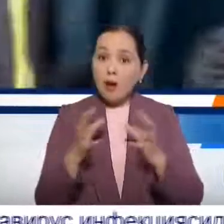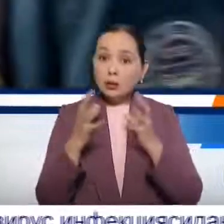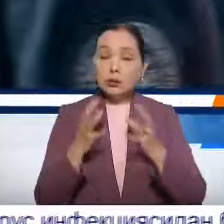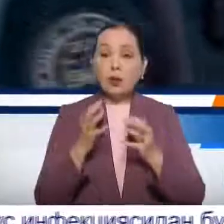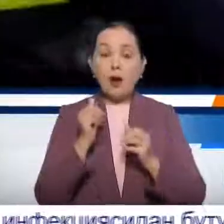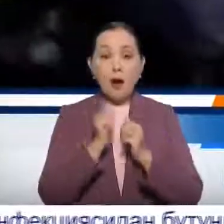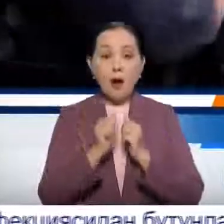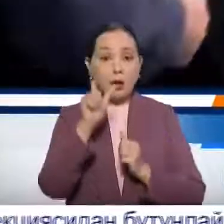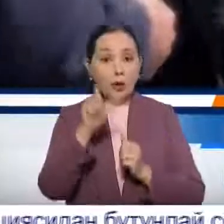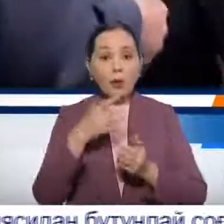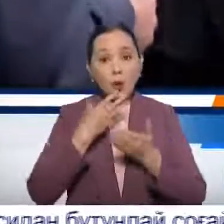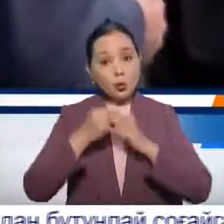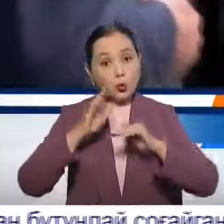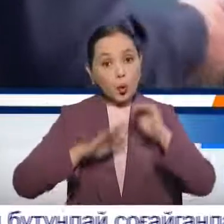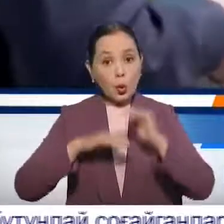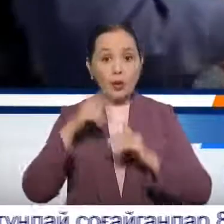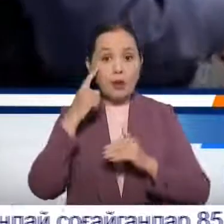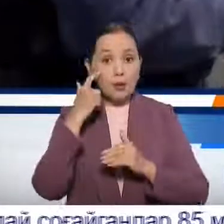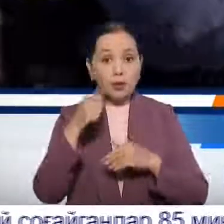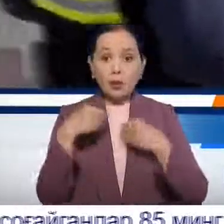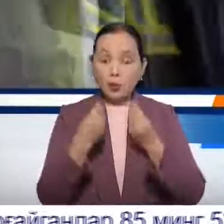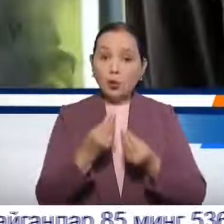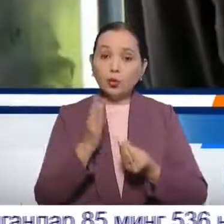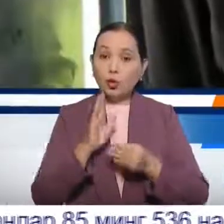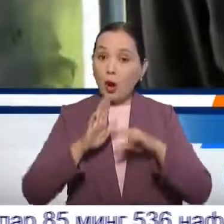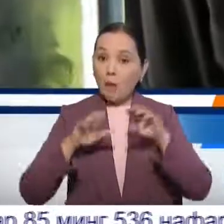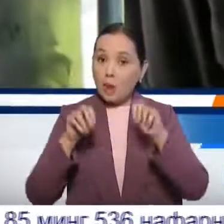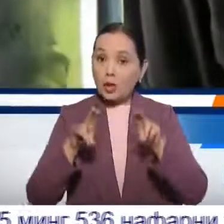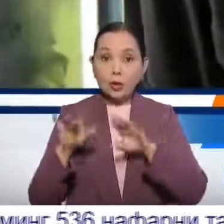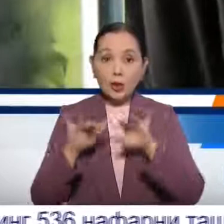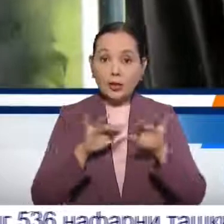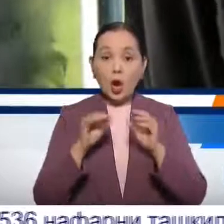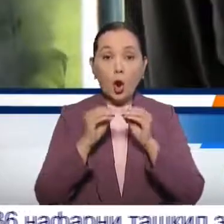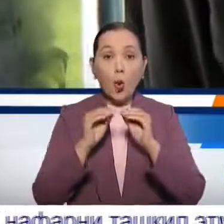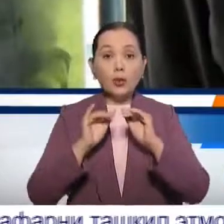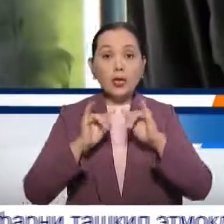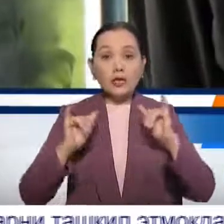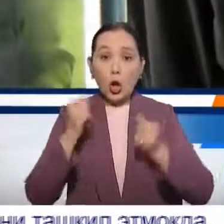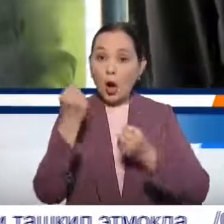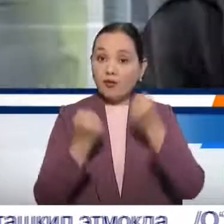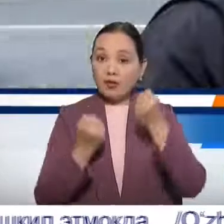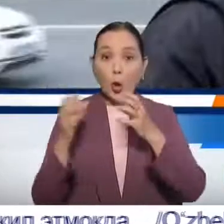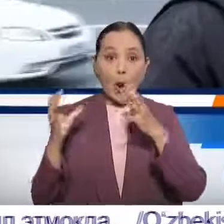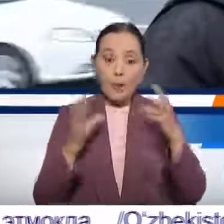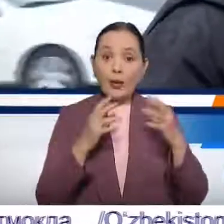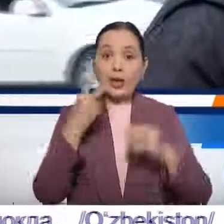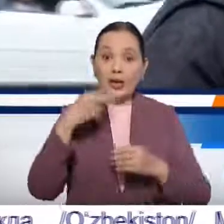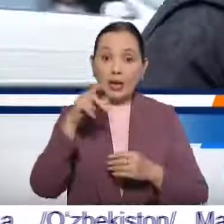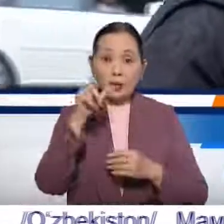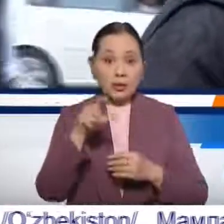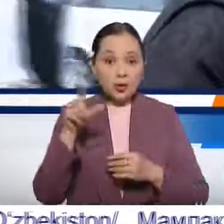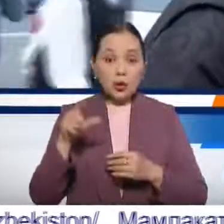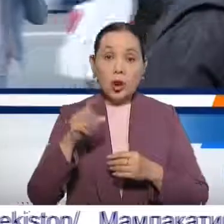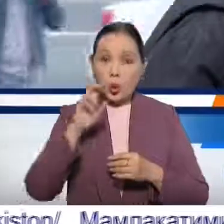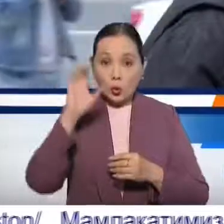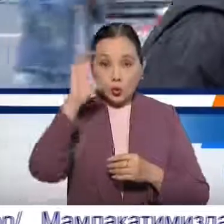har kimning o'z qo'lida ekanligini eslatib o'tishdir. Maxsus tadbirlar davomida 10 dan ziyod avtobus haydovchilari, 20 dan ziyod fuqarolar